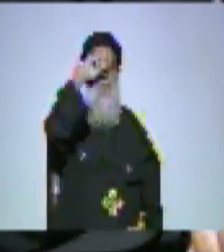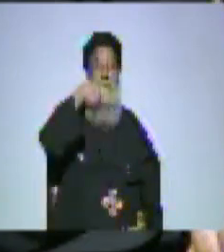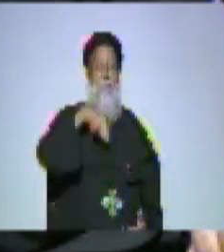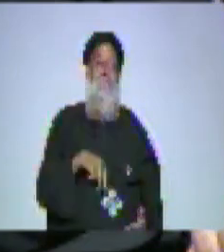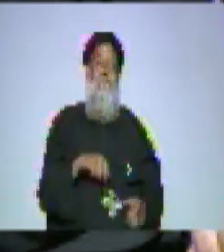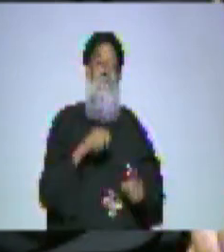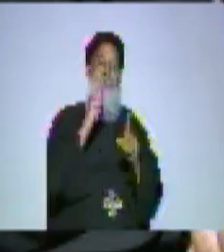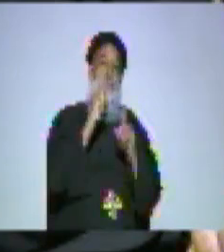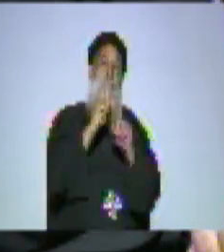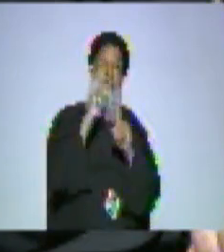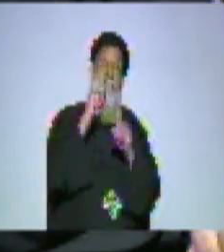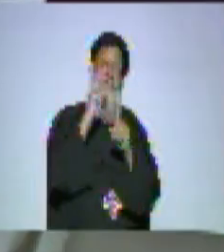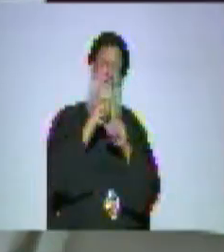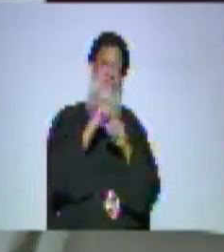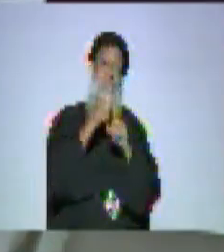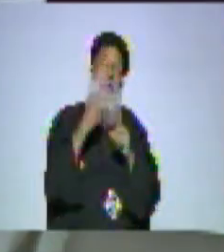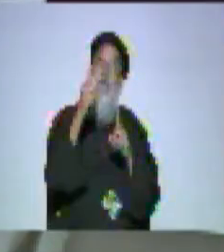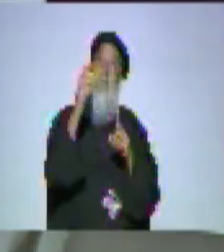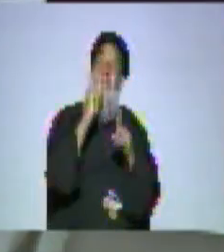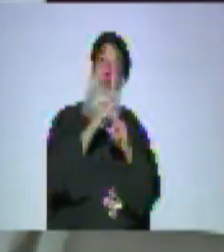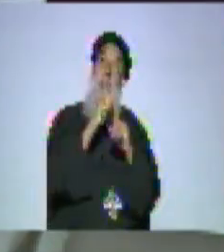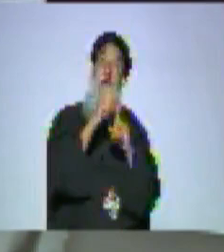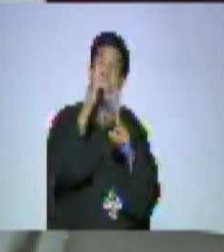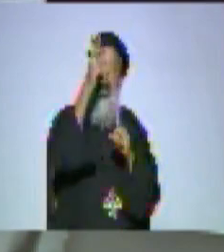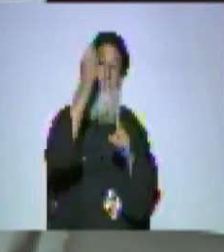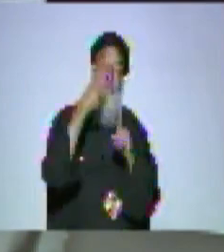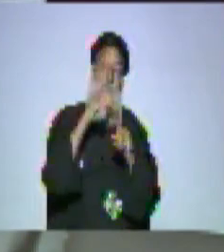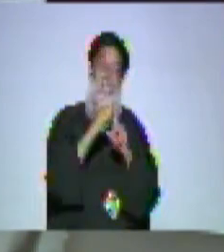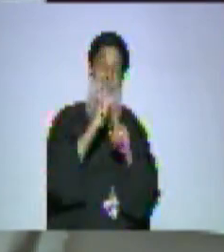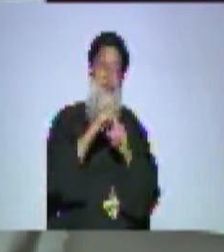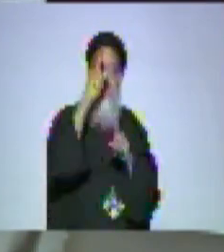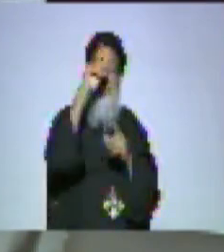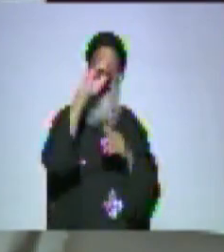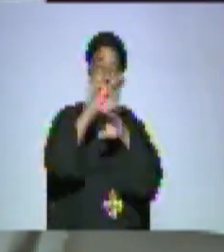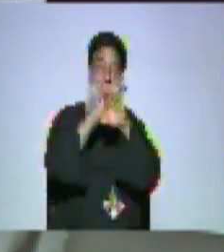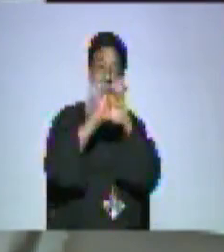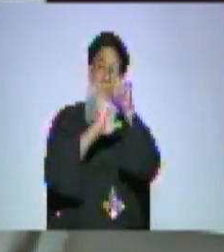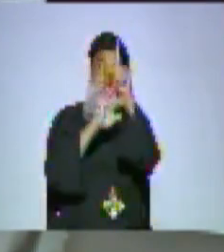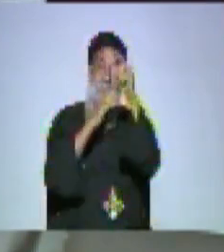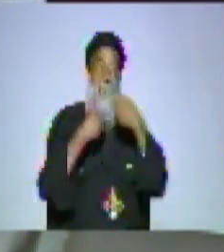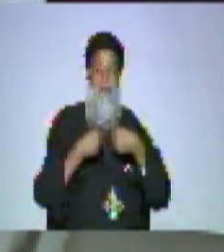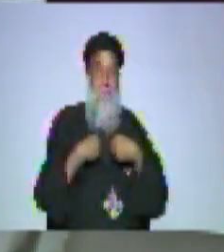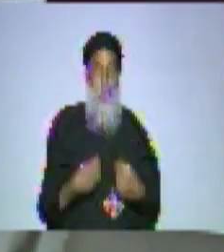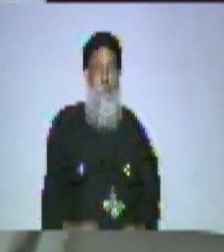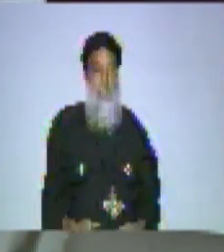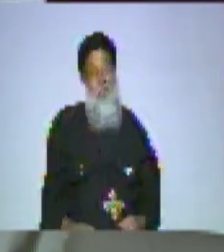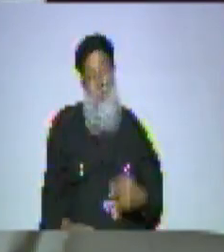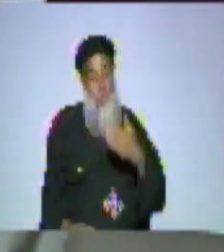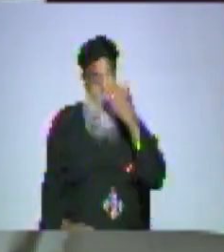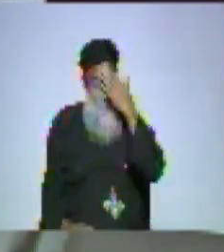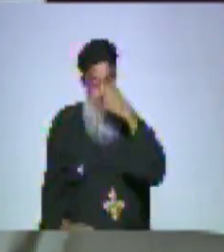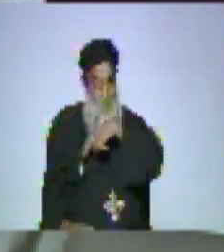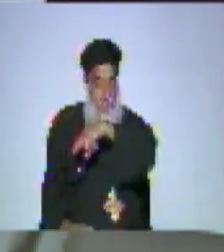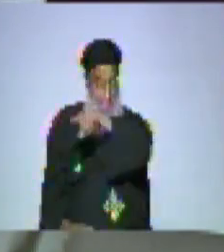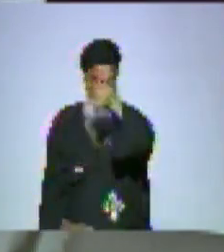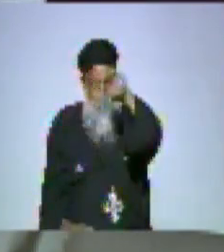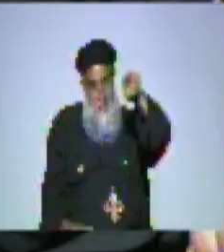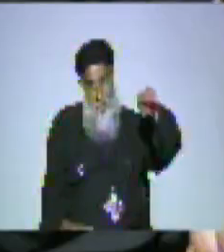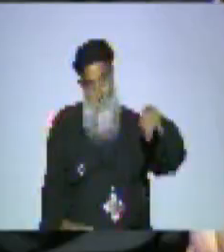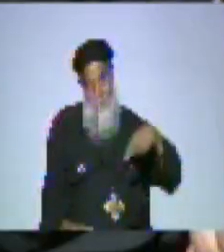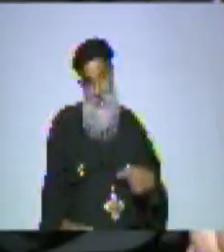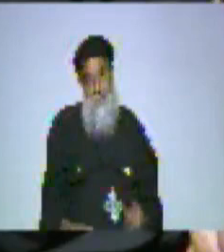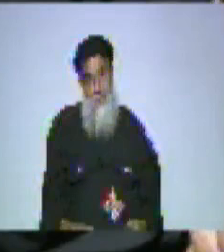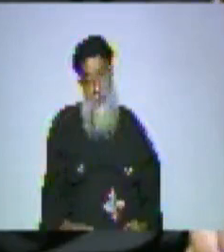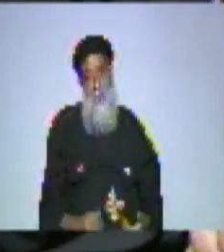حسب خطايانا يعني حسب صلاح الله الذي يبارك يعني حسب